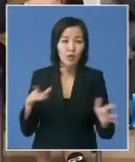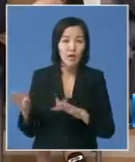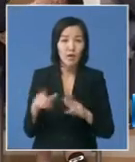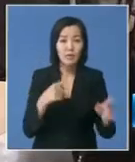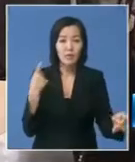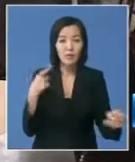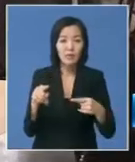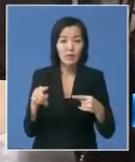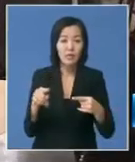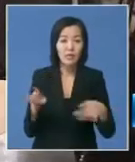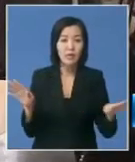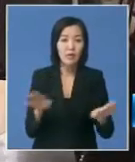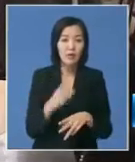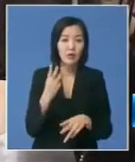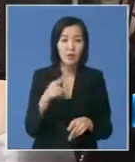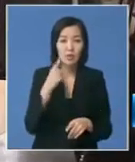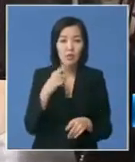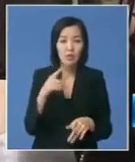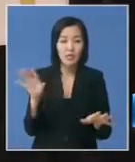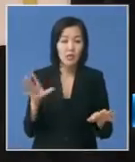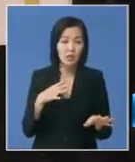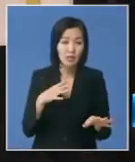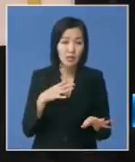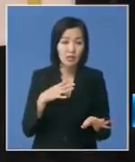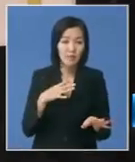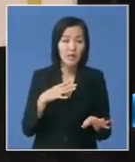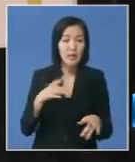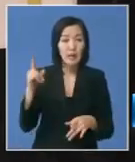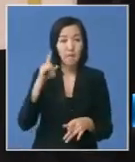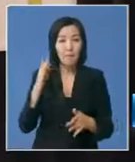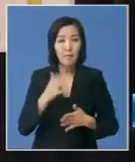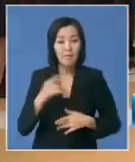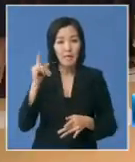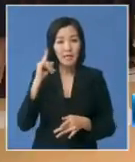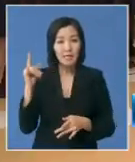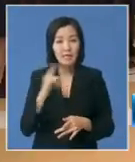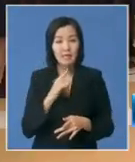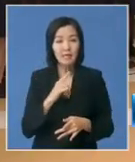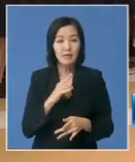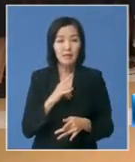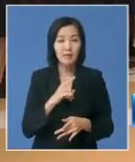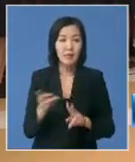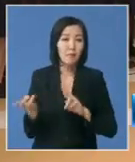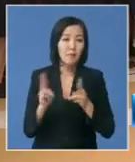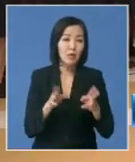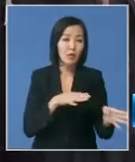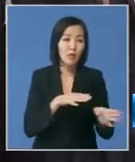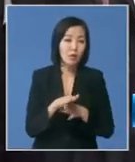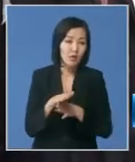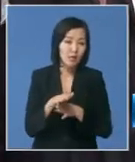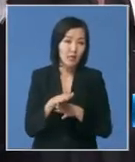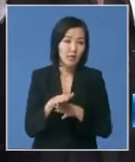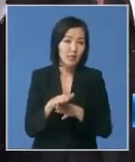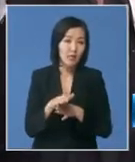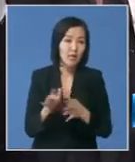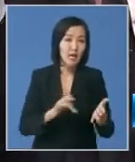акцияның өзгелерден ерекшелігі сол, әндер үш тілде шырқалды. Бұдан бөлек «Менің Қазақстаным» атты синхронды би орындалды. Дәл осылай